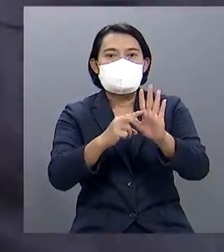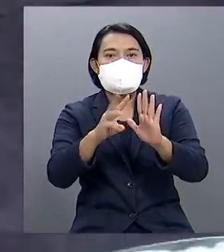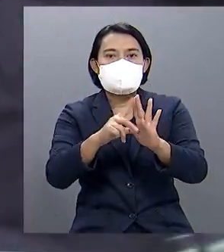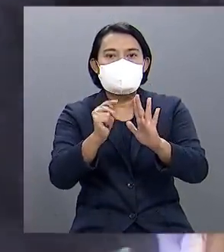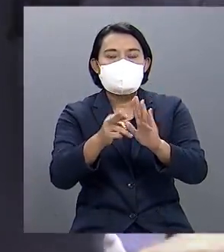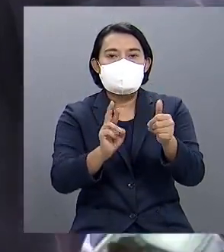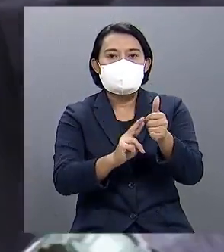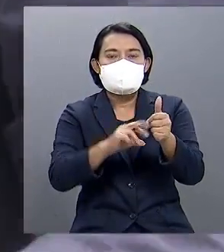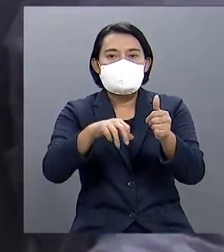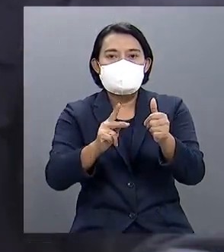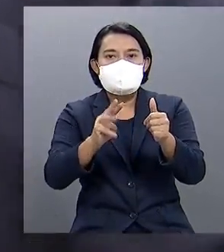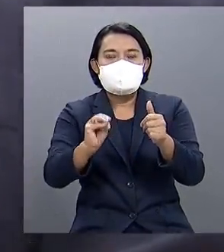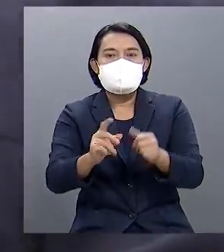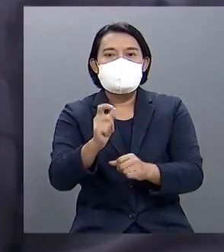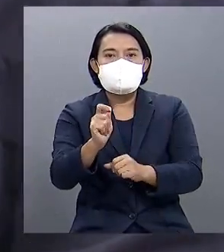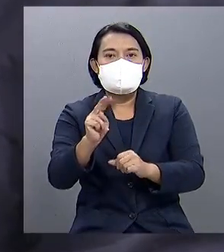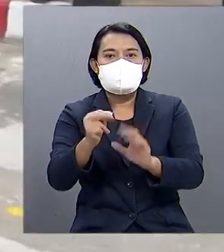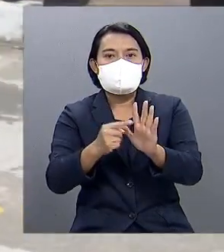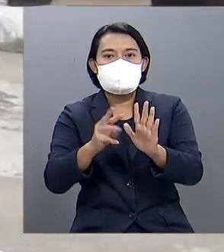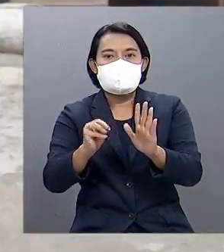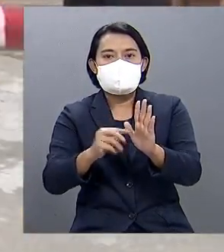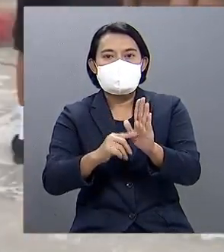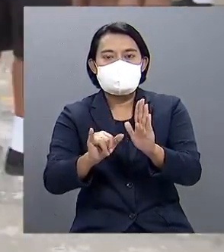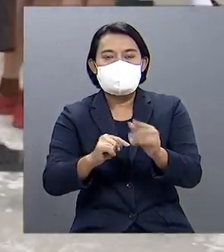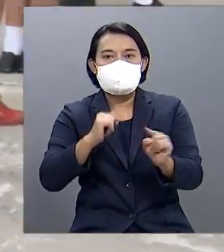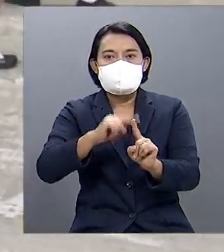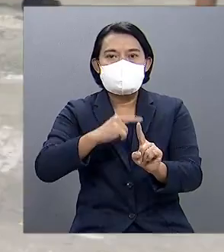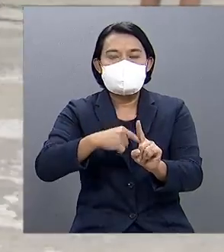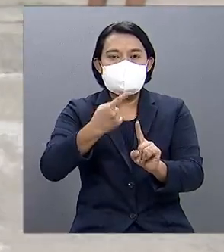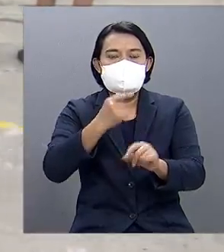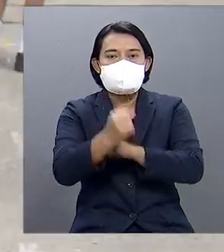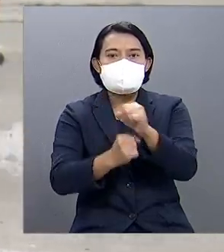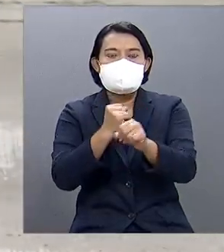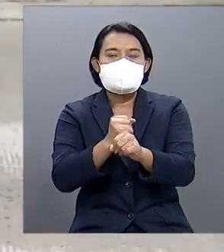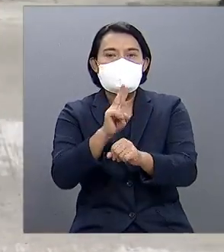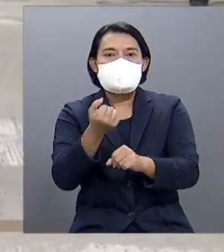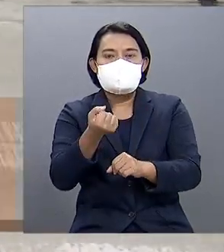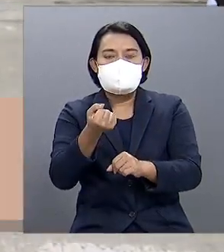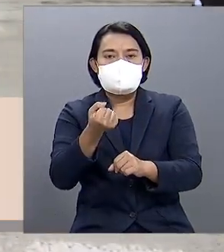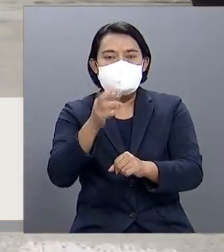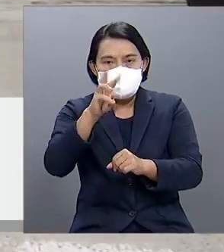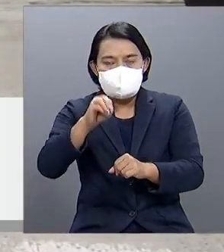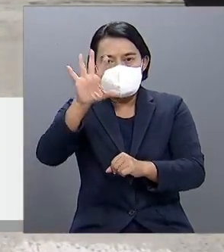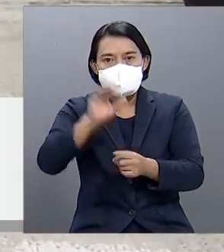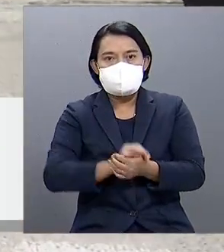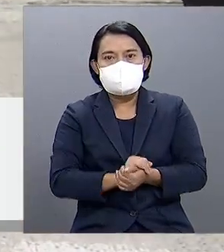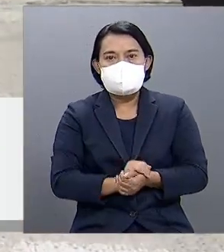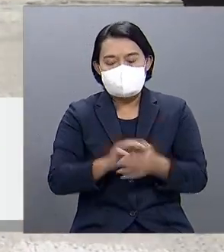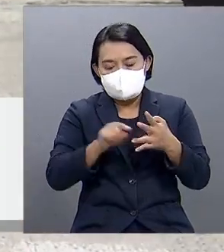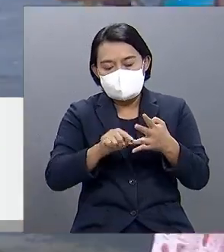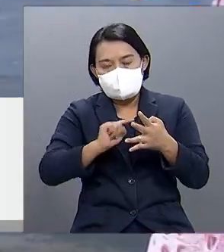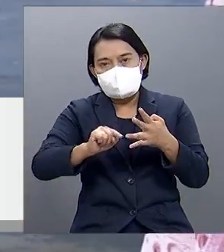อกว่าสถานการณ์โรคโควิด-19 ในช่วงเดือนมกราคม2565พบว่ามีเด็กติดเชื้อเพิ่มขึ้นเด็ก